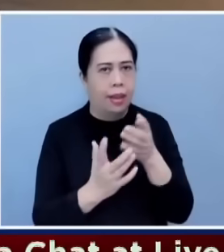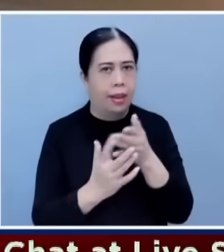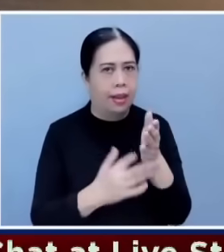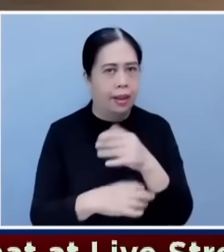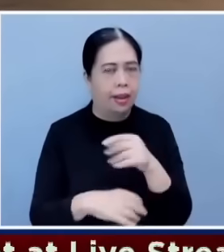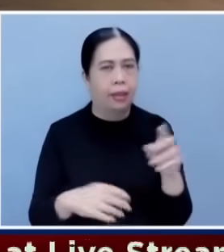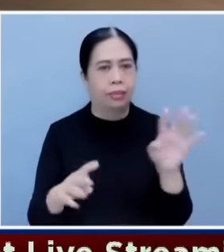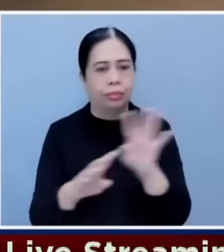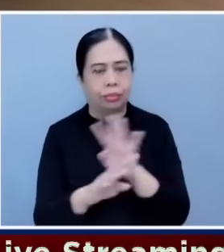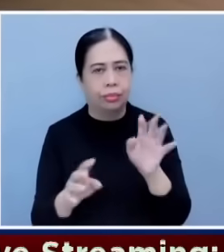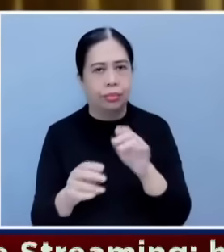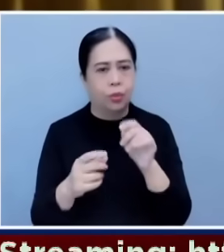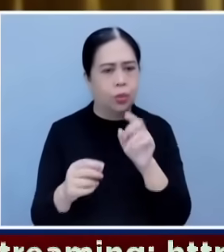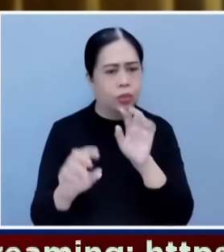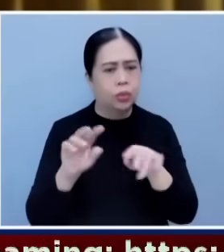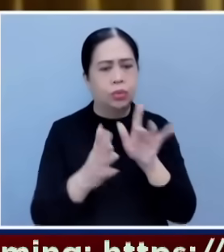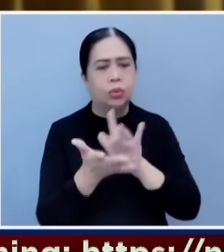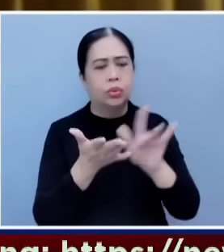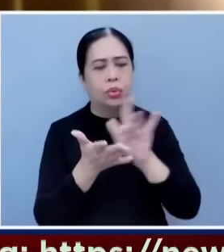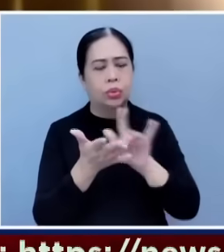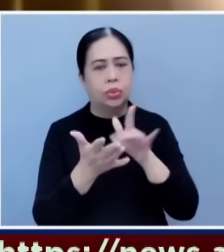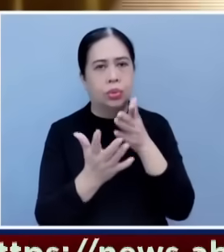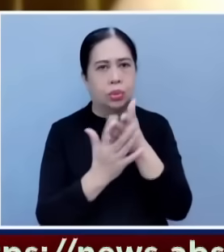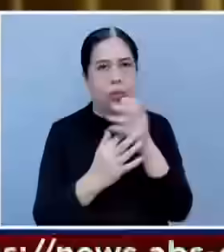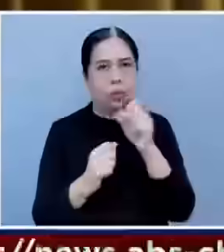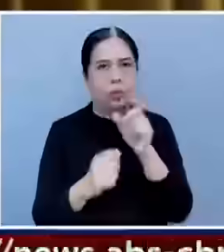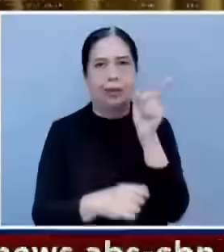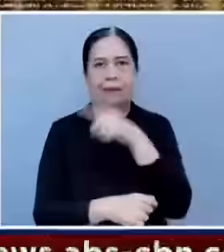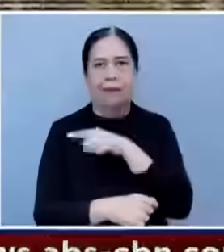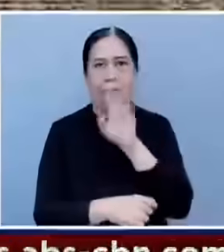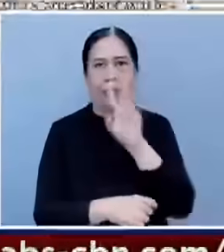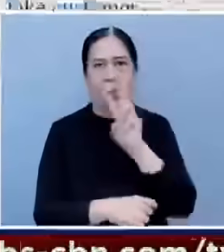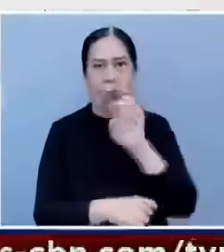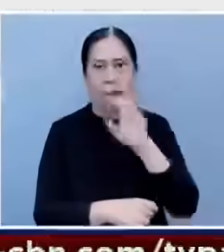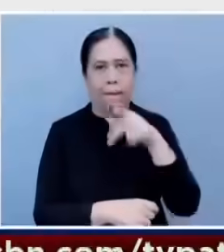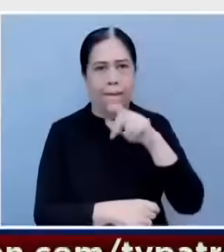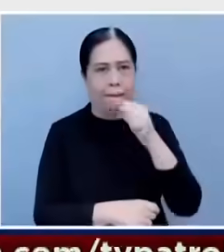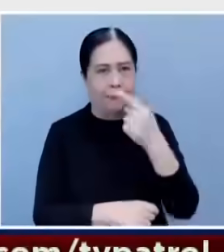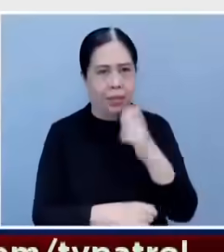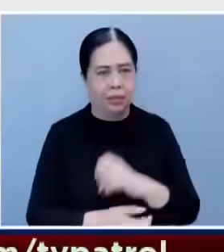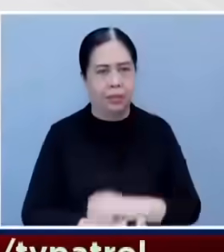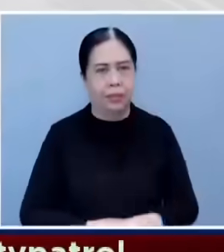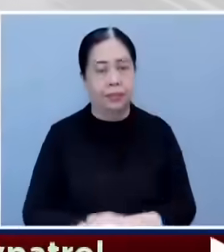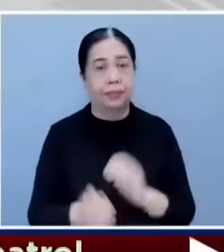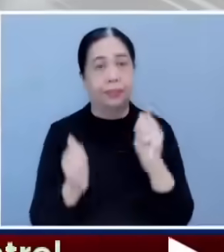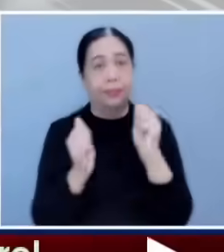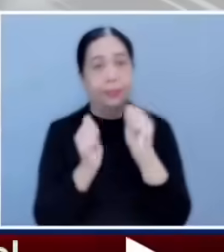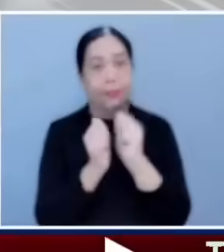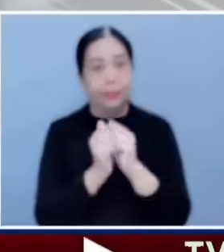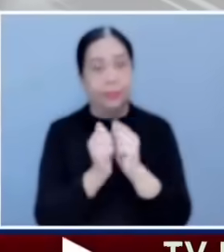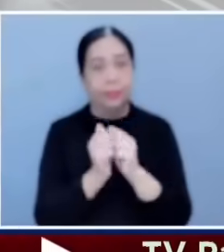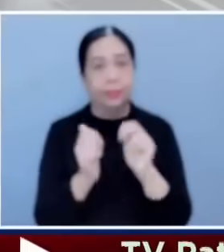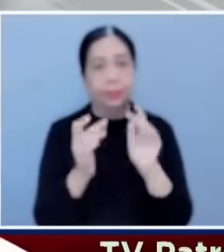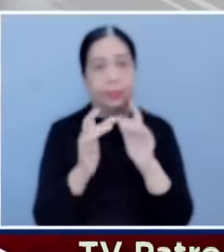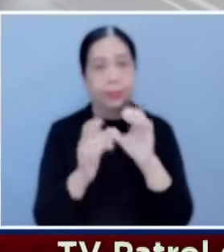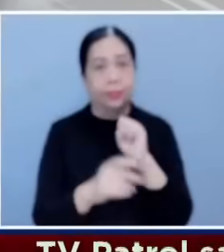Yung basically kung ano sinisurf mo, pwede silang gumawa ng fake webpage. Kasama rin sa listahan ng online scams ang fake e-wallet